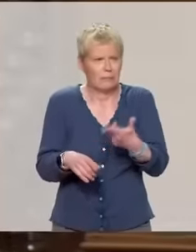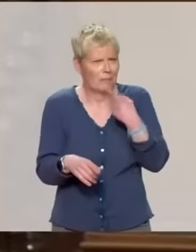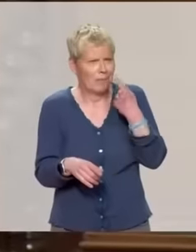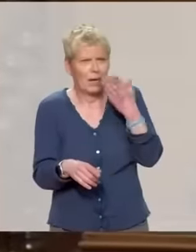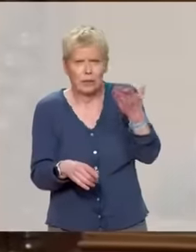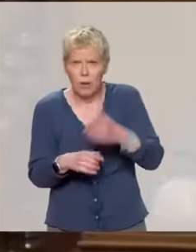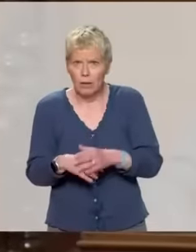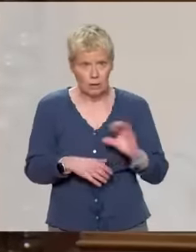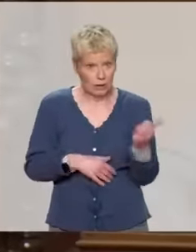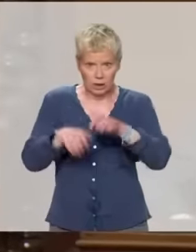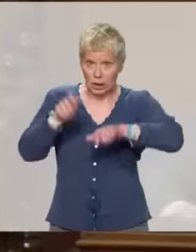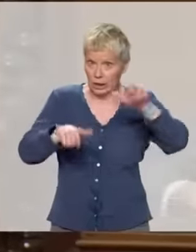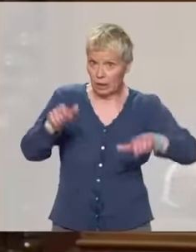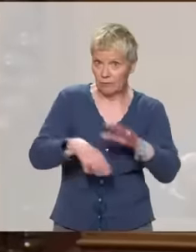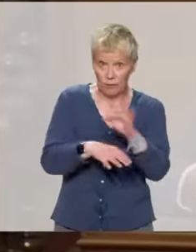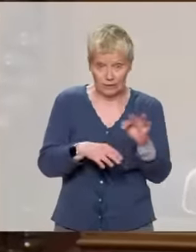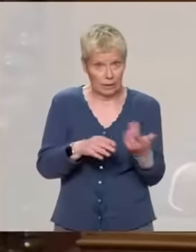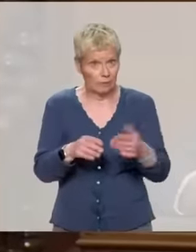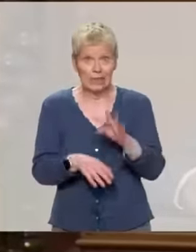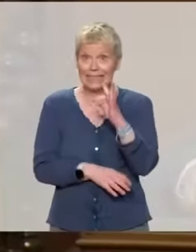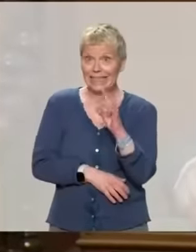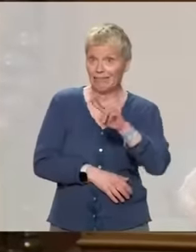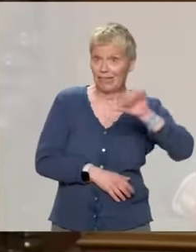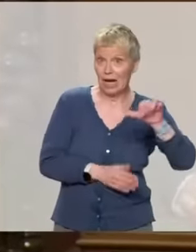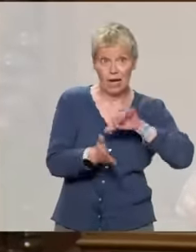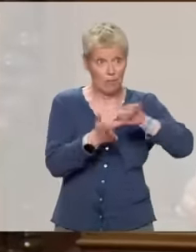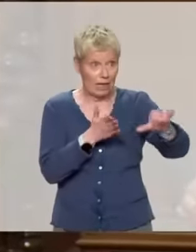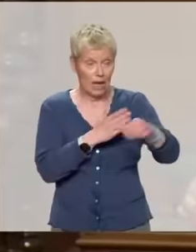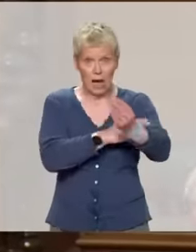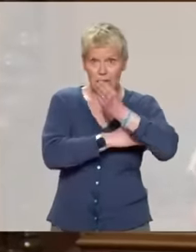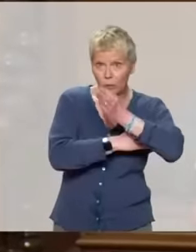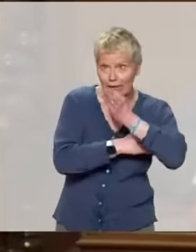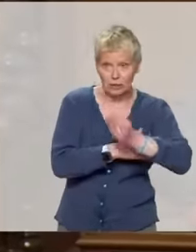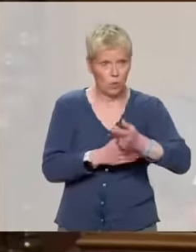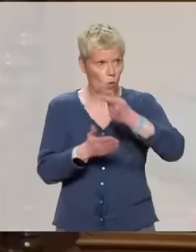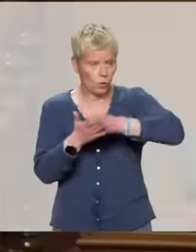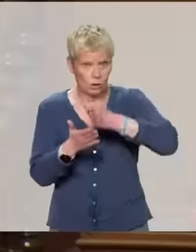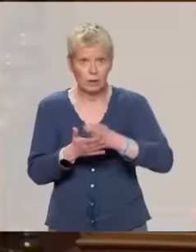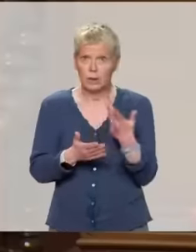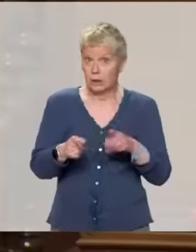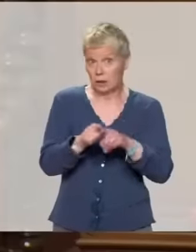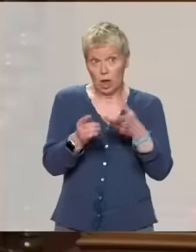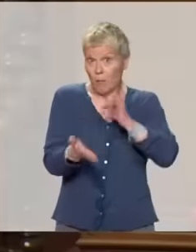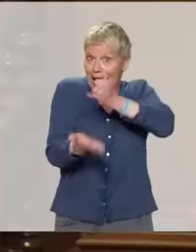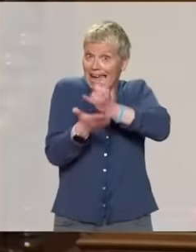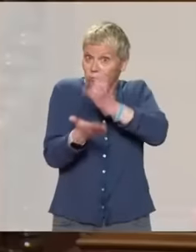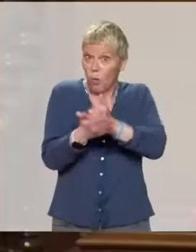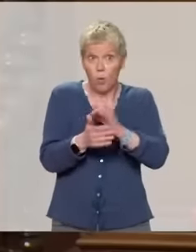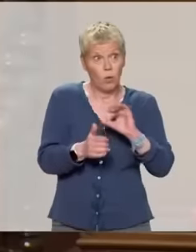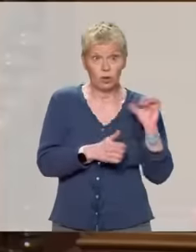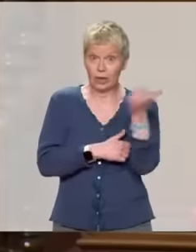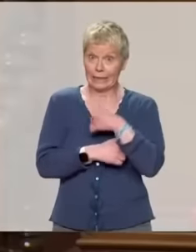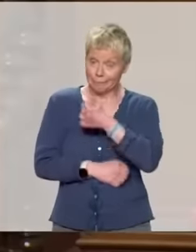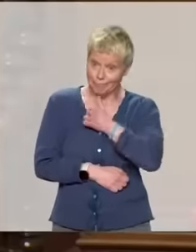ministre? Chaque Français paie la TVA sur les produits de consommation, l'alimentation par exemple. Vous savez, cet impôt supporté par tous, de la